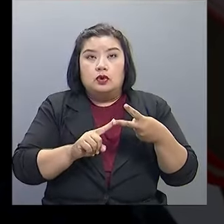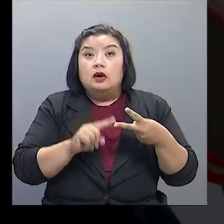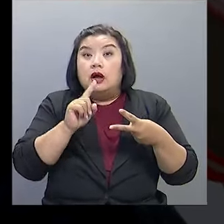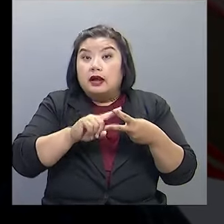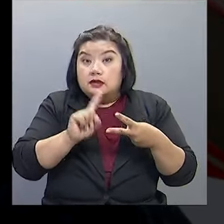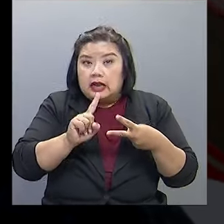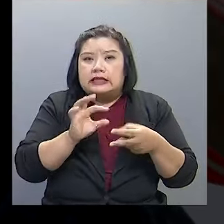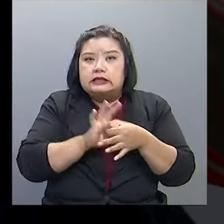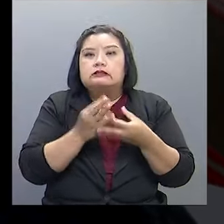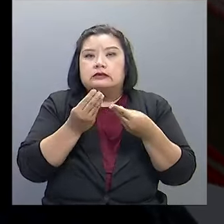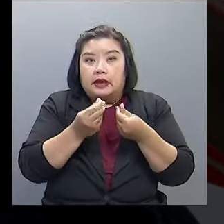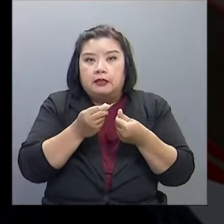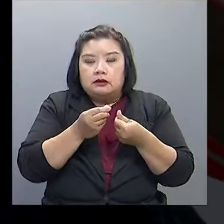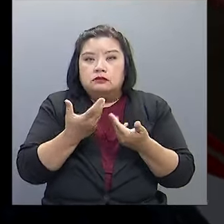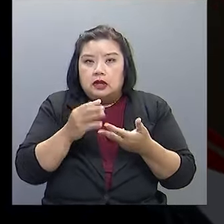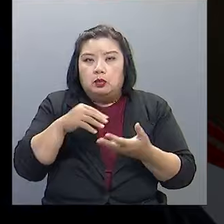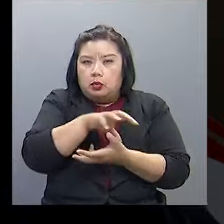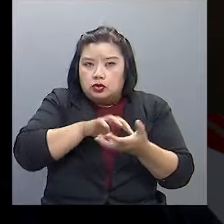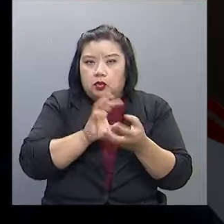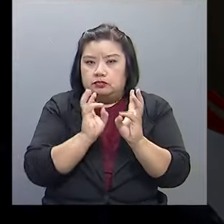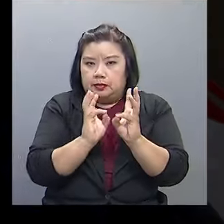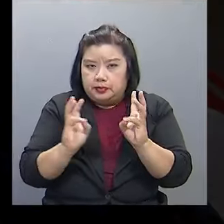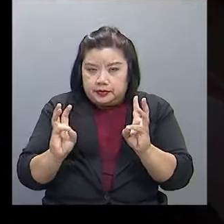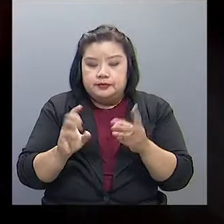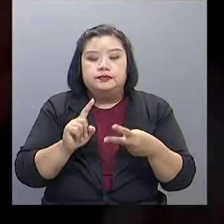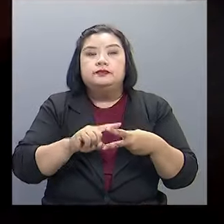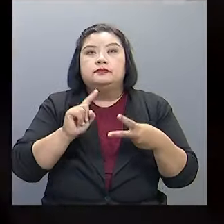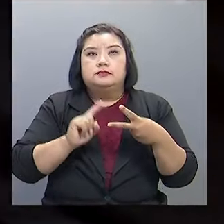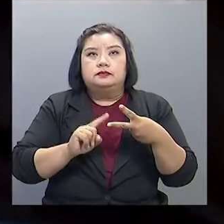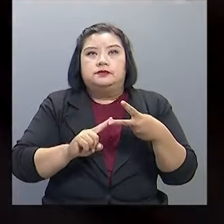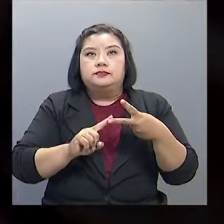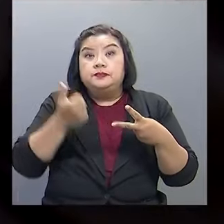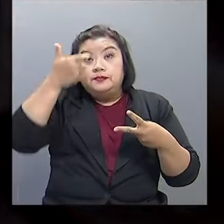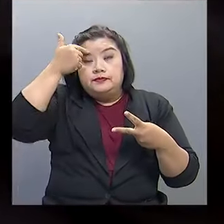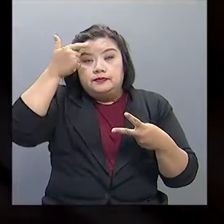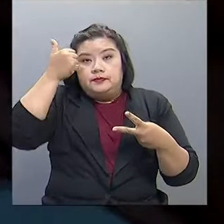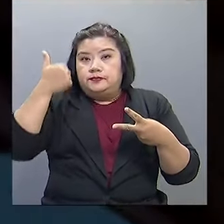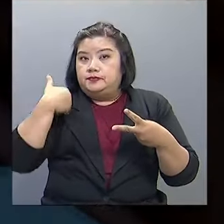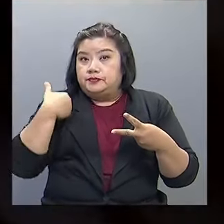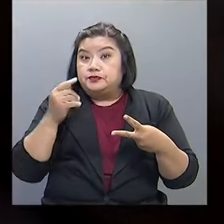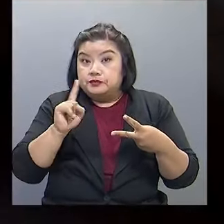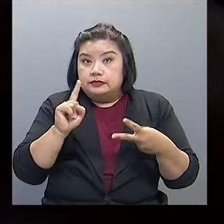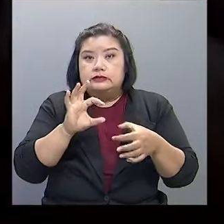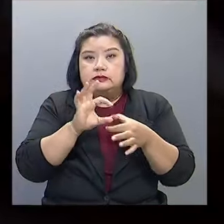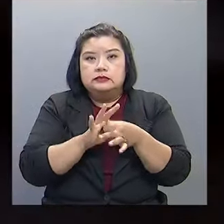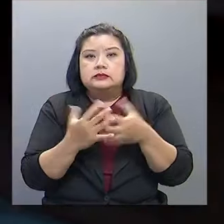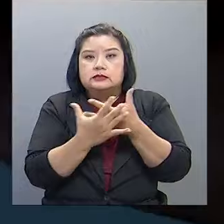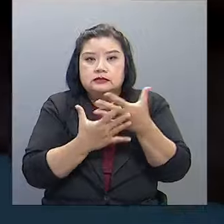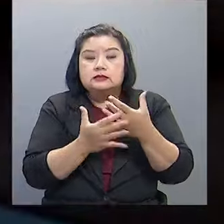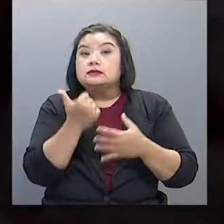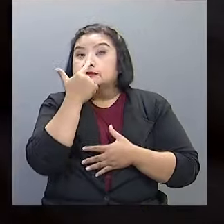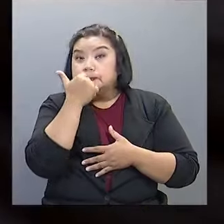จากไขมันนี่แหละในน้ำดีนะครับรวมตัวกันเป็นนิ้วส่วนพิกเมนต์สโตนก็จะเป็นสีดำนะครับส่วนมากเป็นจากการแตกตัวของเม็ดเลือดแดงฉะนั้นบางคน